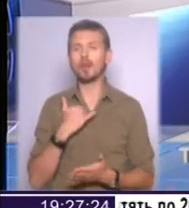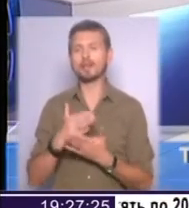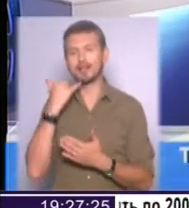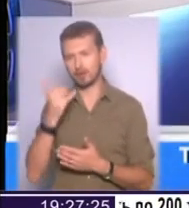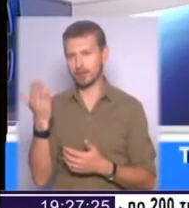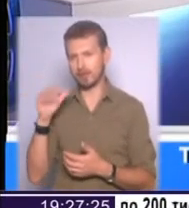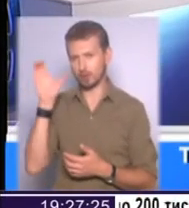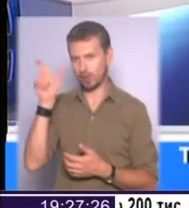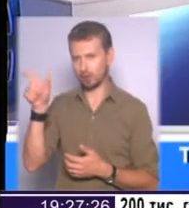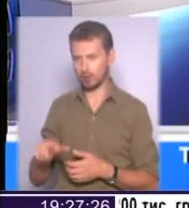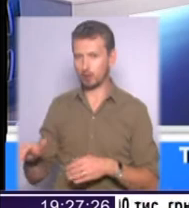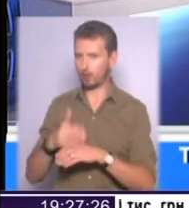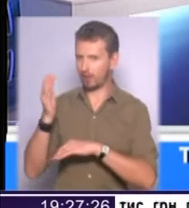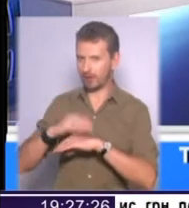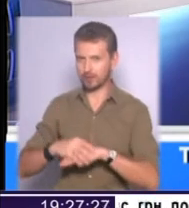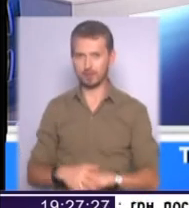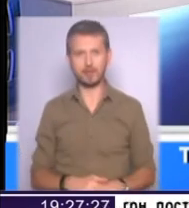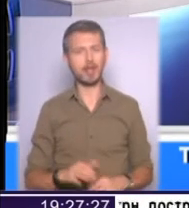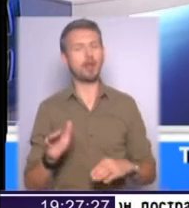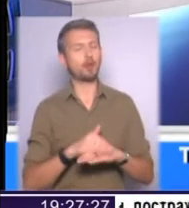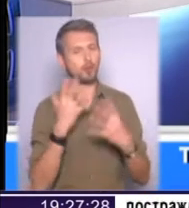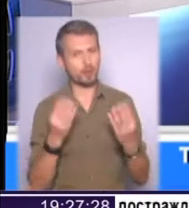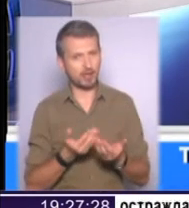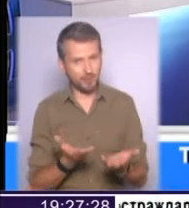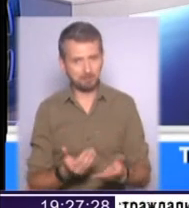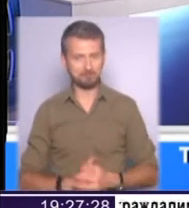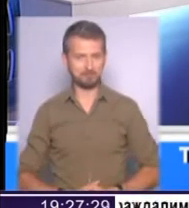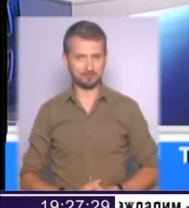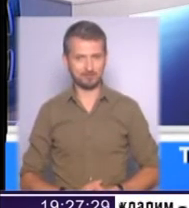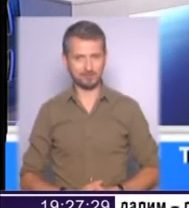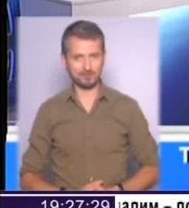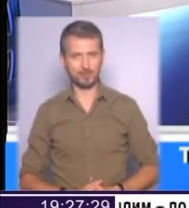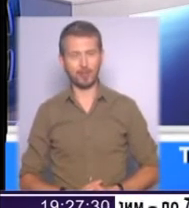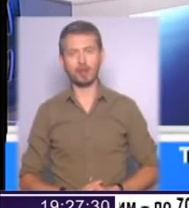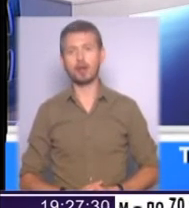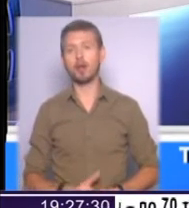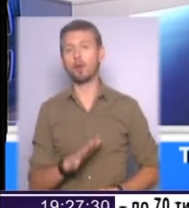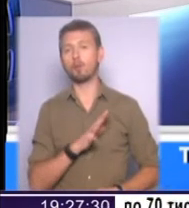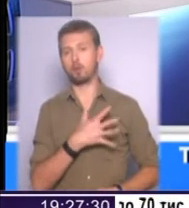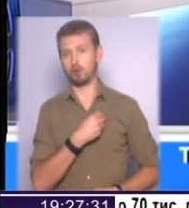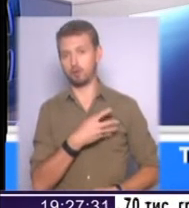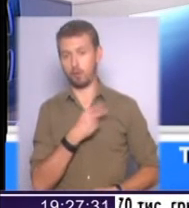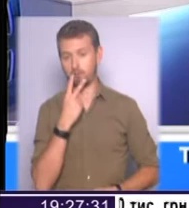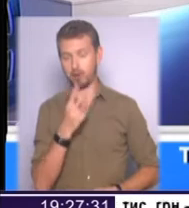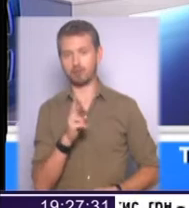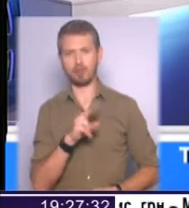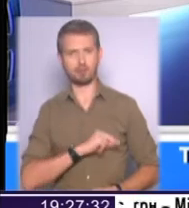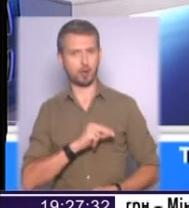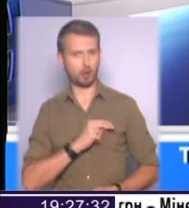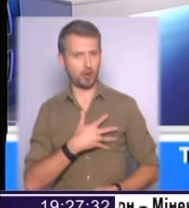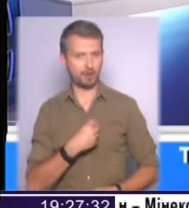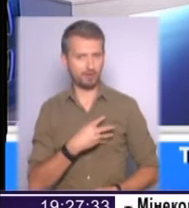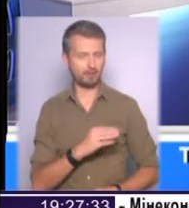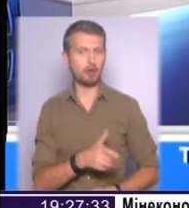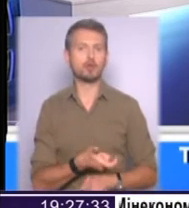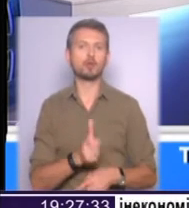слухати людину. Вечір добрий вам. Доброго дня вам. Добрий вечір. Був у Львові, бачив, як працює Львів, і дуже хочеться,